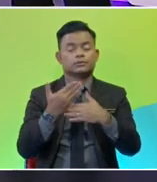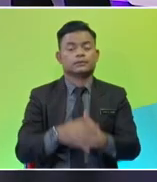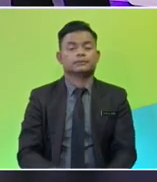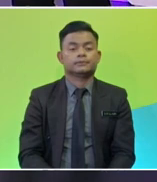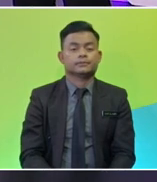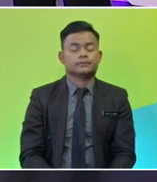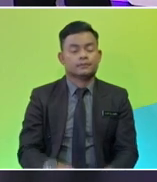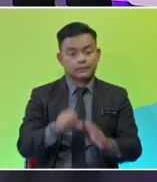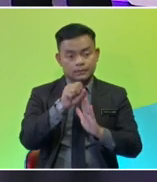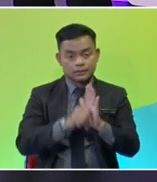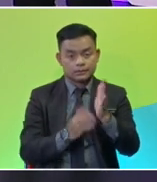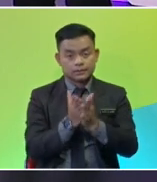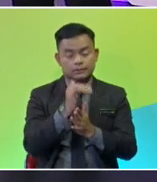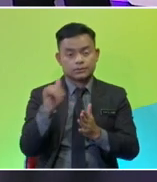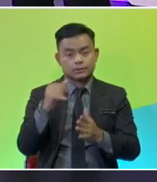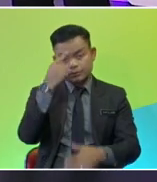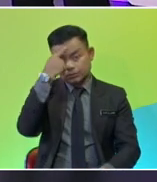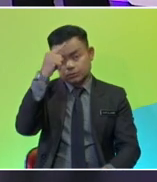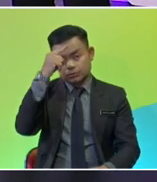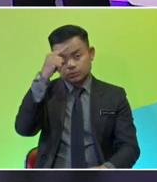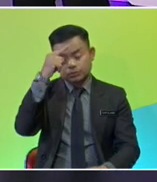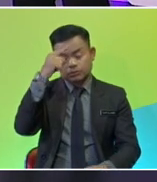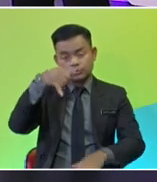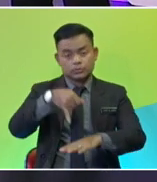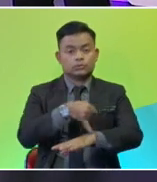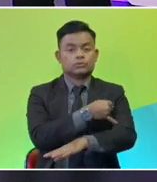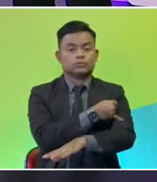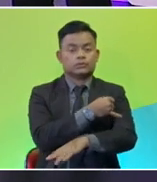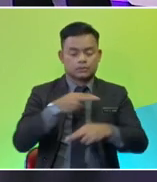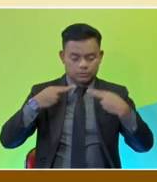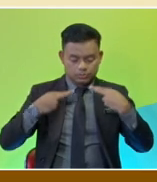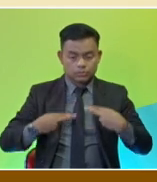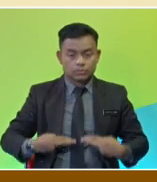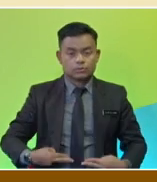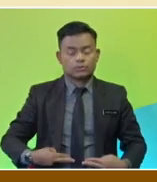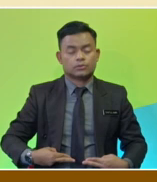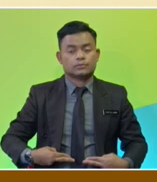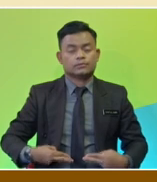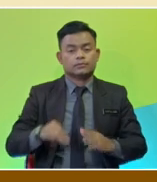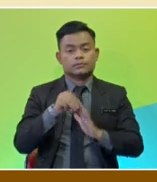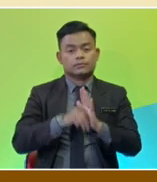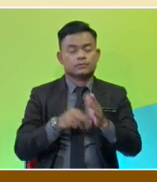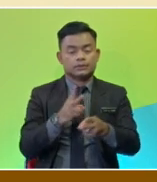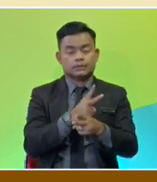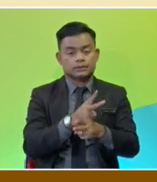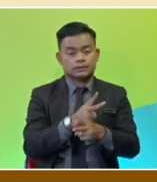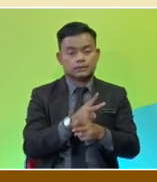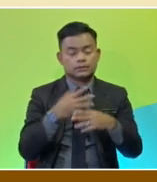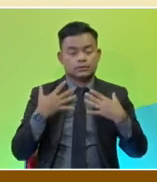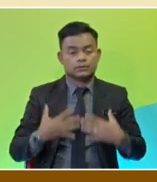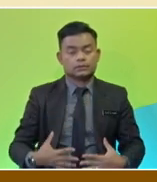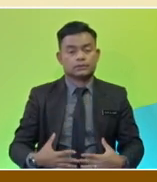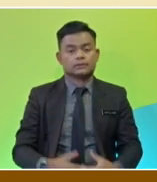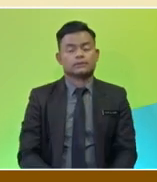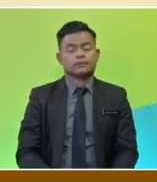seterusnya untuk tulang rusuk tulang rusuk melindungi organ dalam seperti paru dan juga